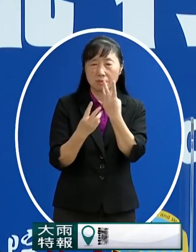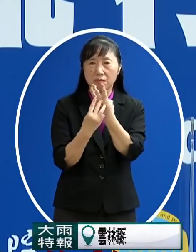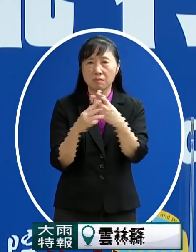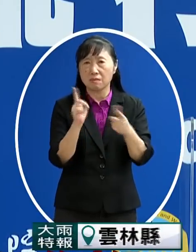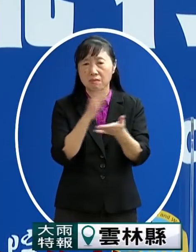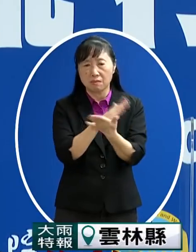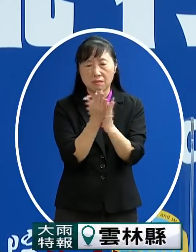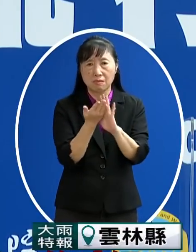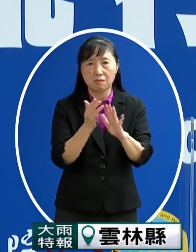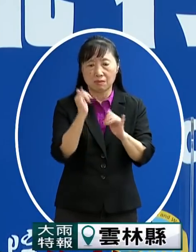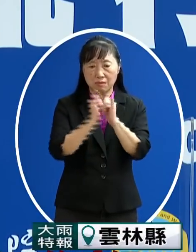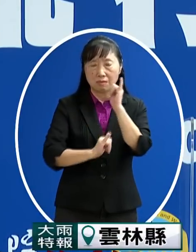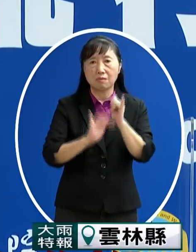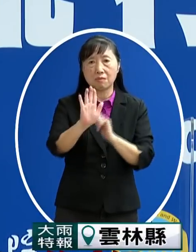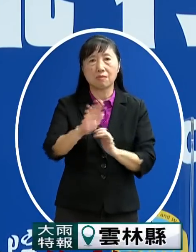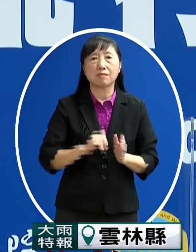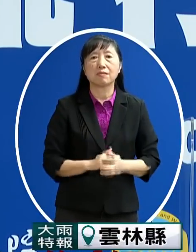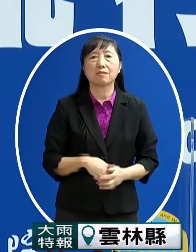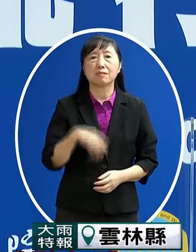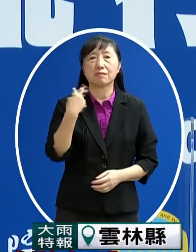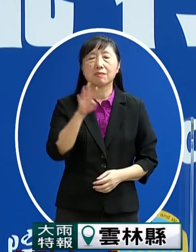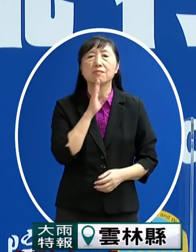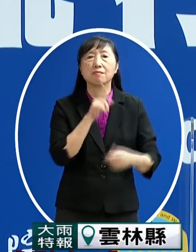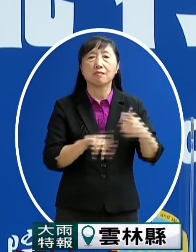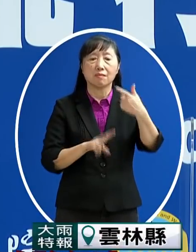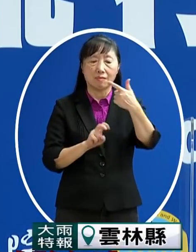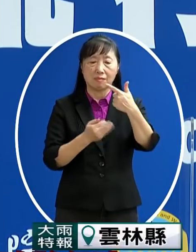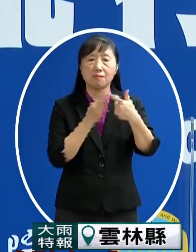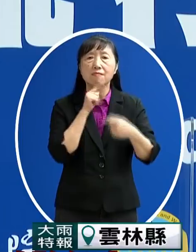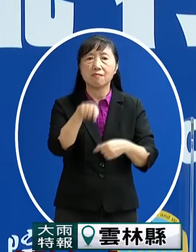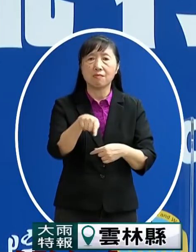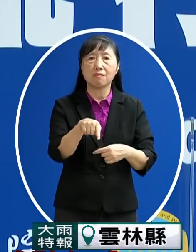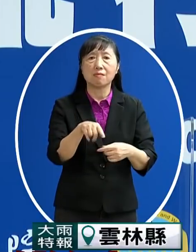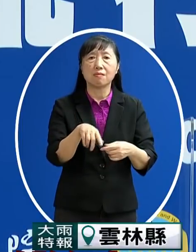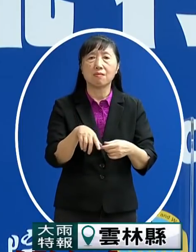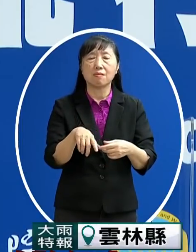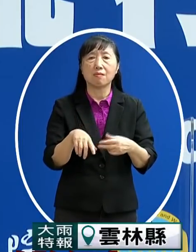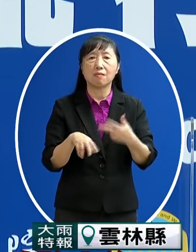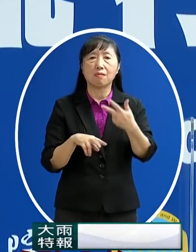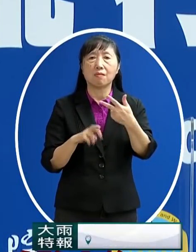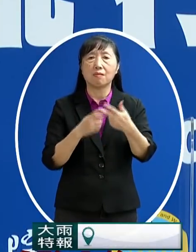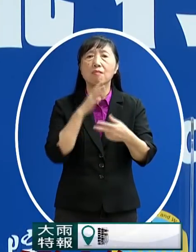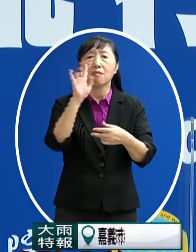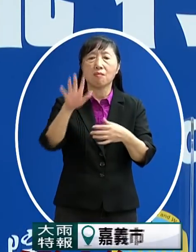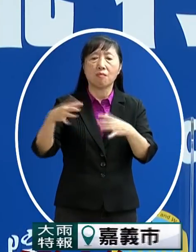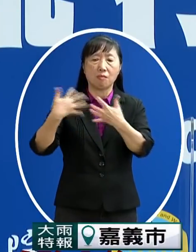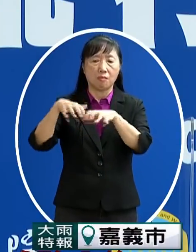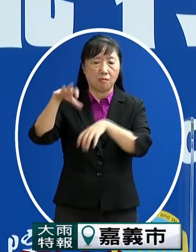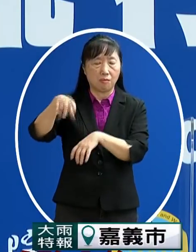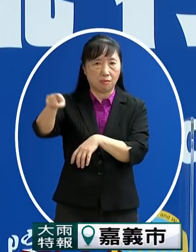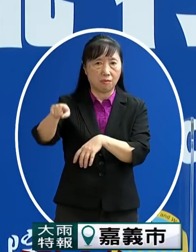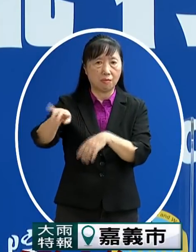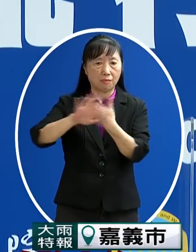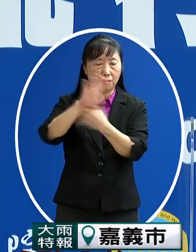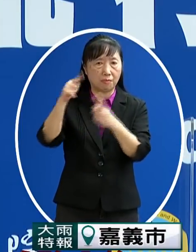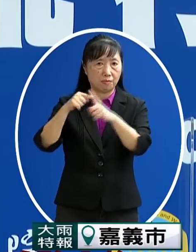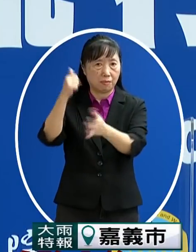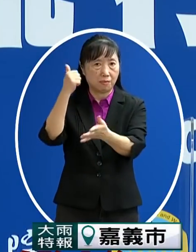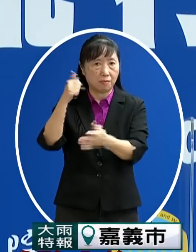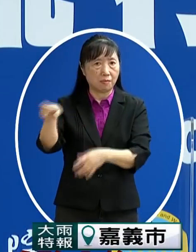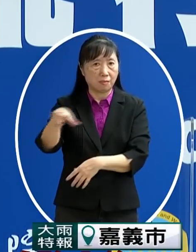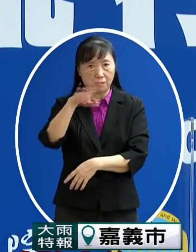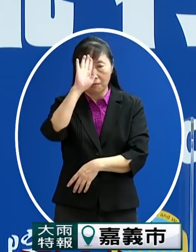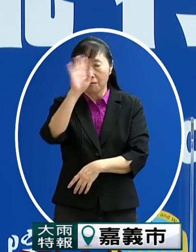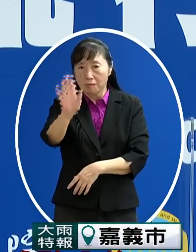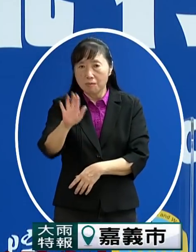他在这个7月26号的时候，是因为机构当中有其他确诊个案哈，然后进行全机构的筛检。